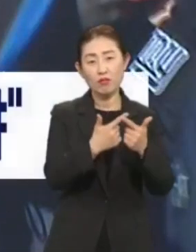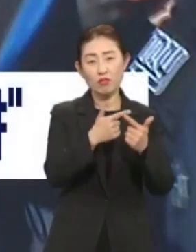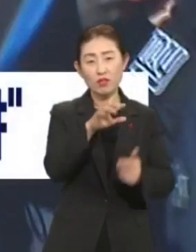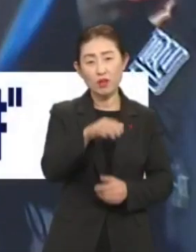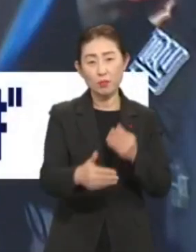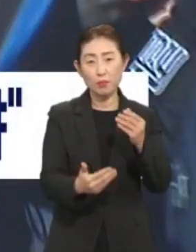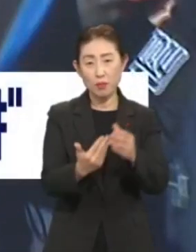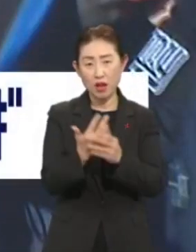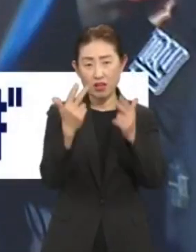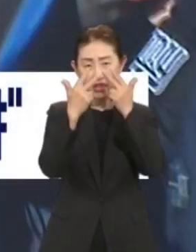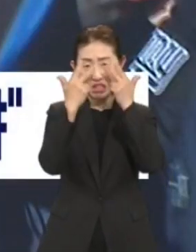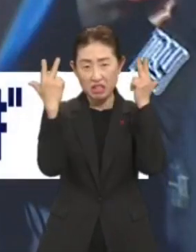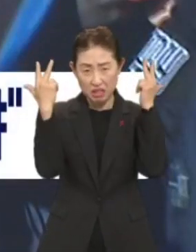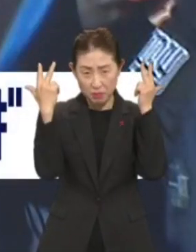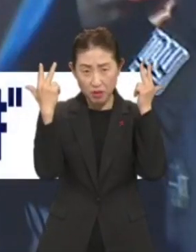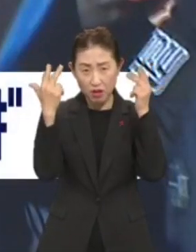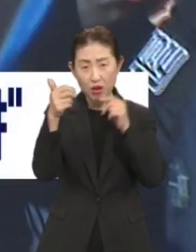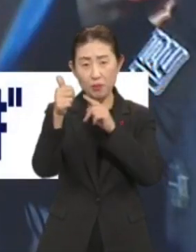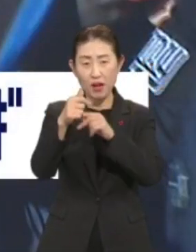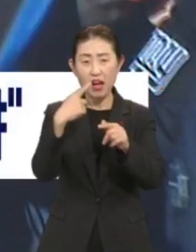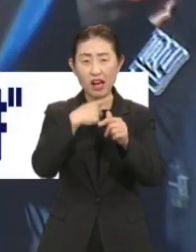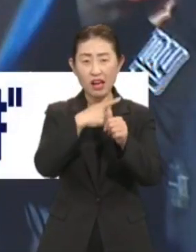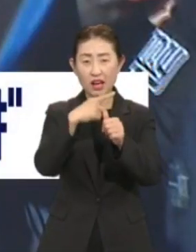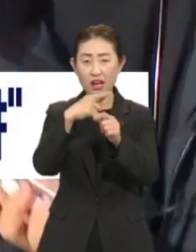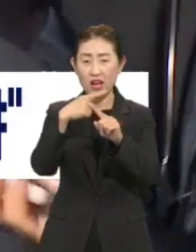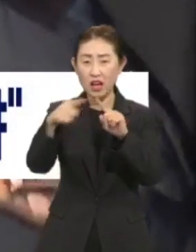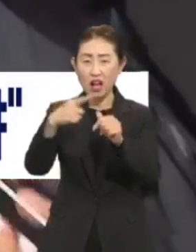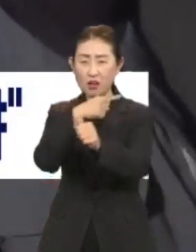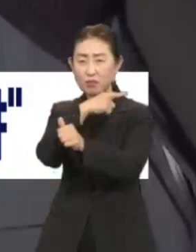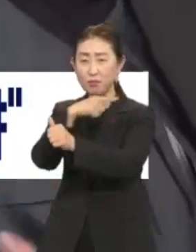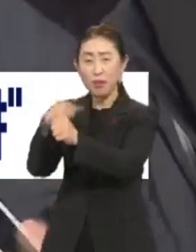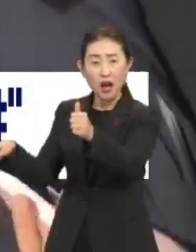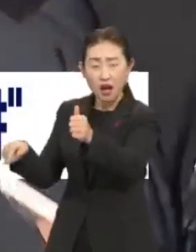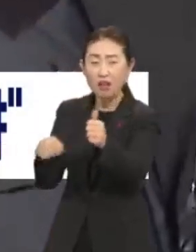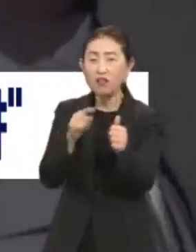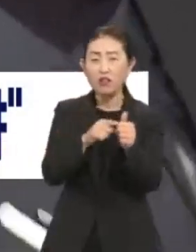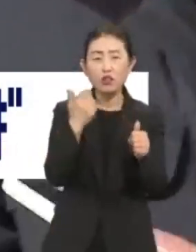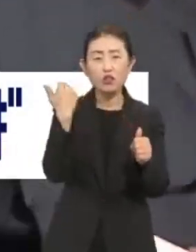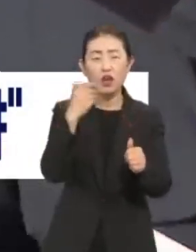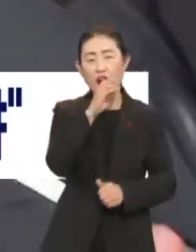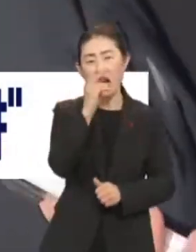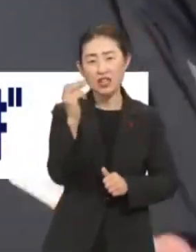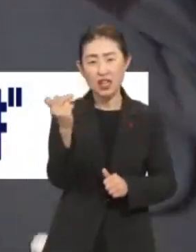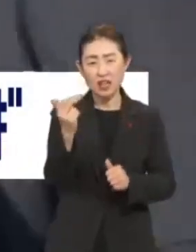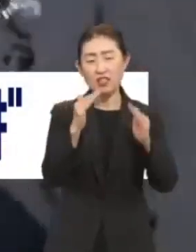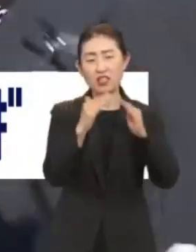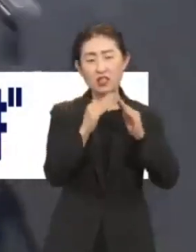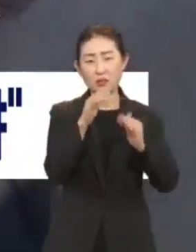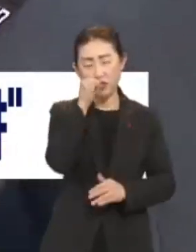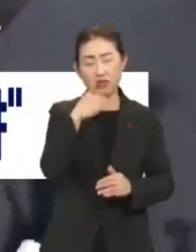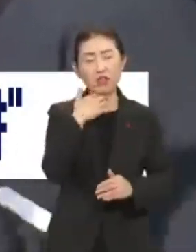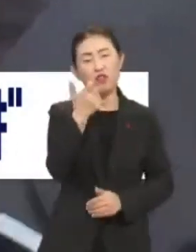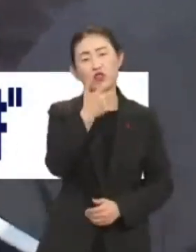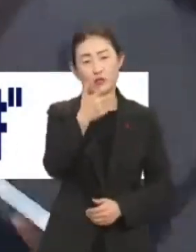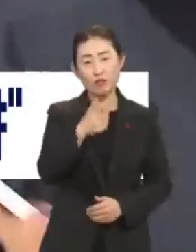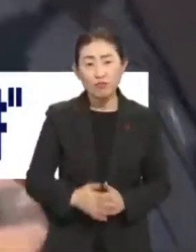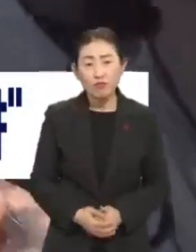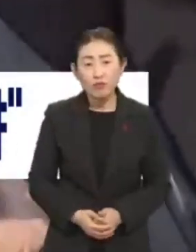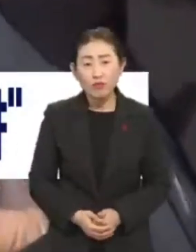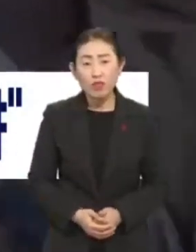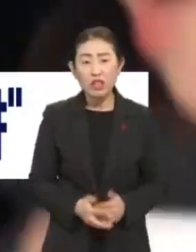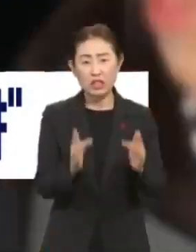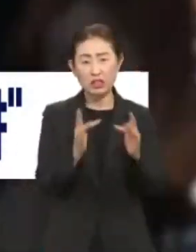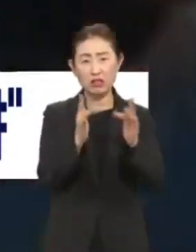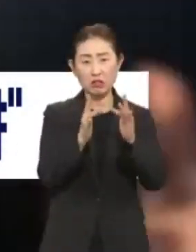부산에서 이재명 더불어민주당 대표에게 흉기를 휘두르는 피의자는 아산에 거주하는 60대 남성으로 드러났습니다이